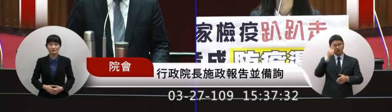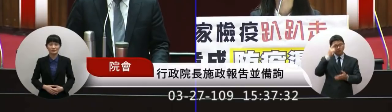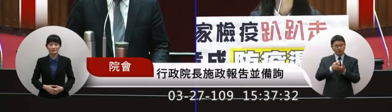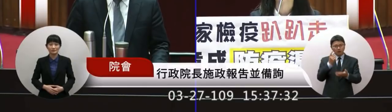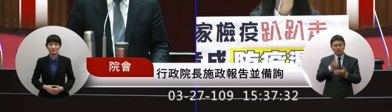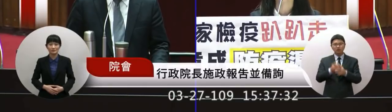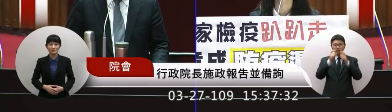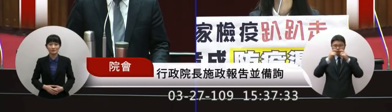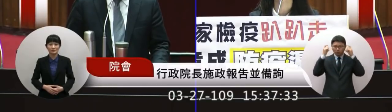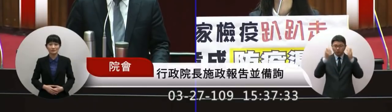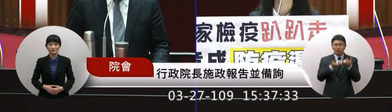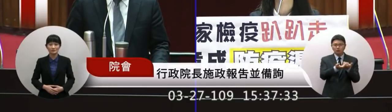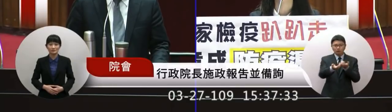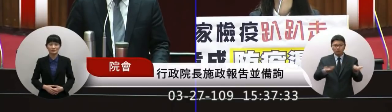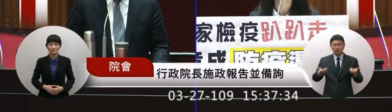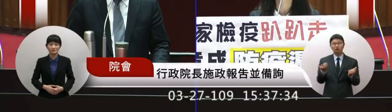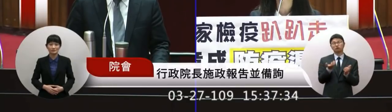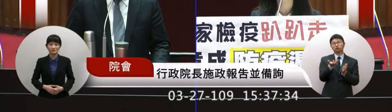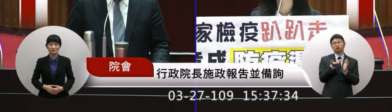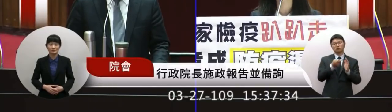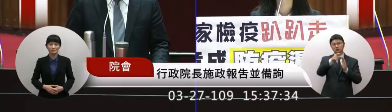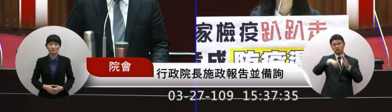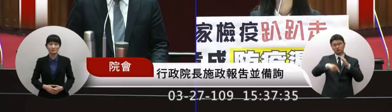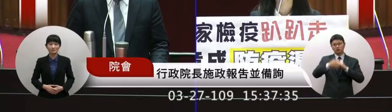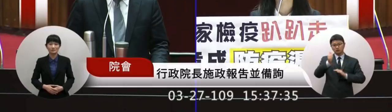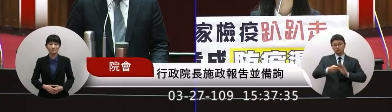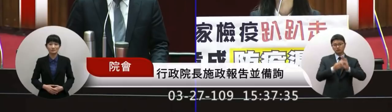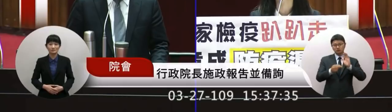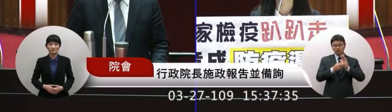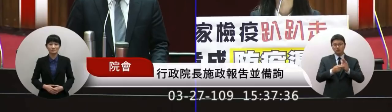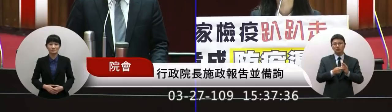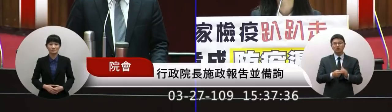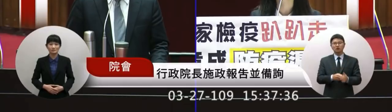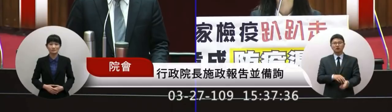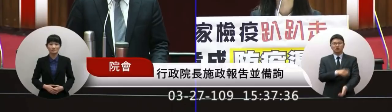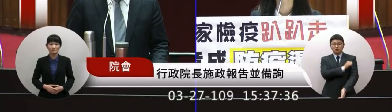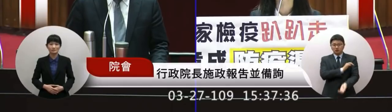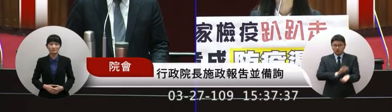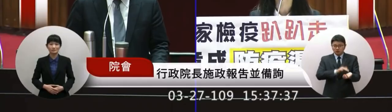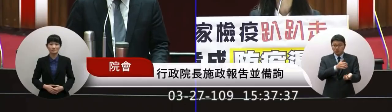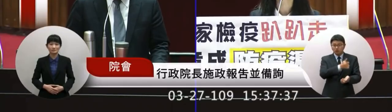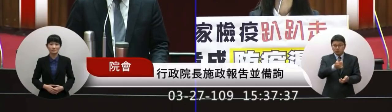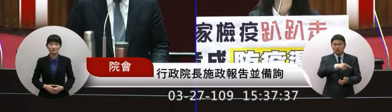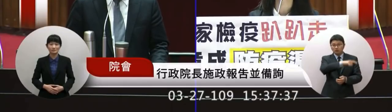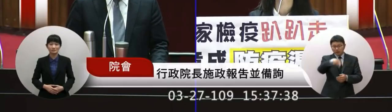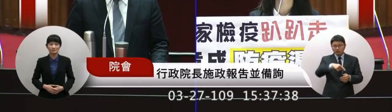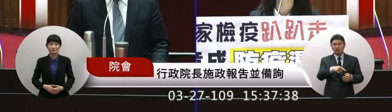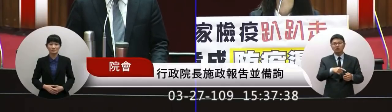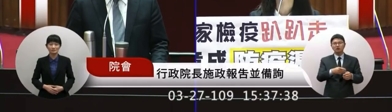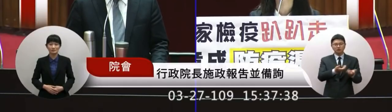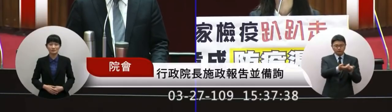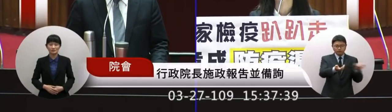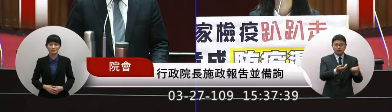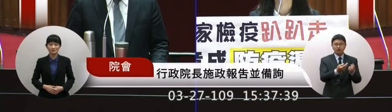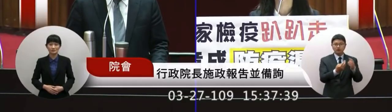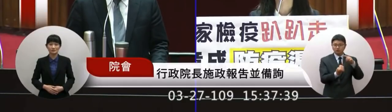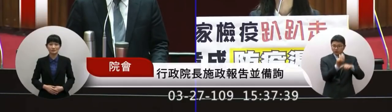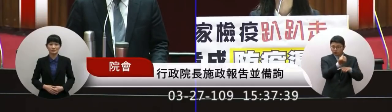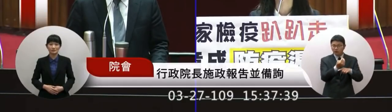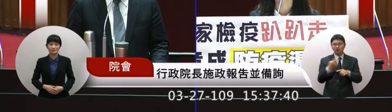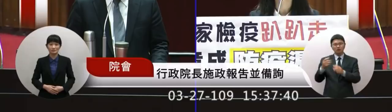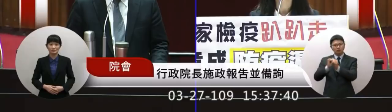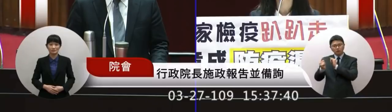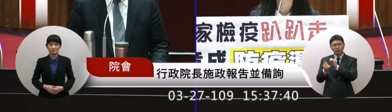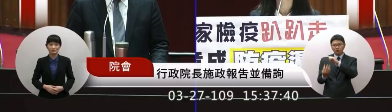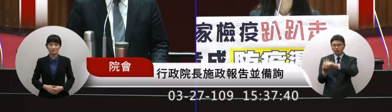所分发的口罩，如院长刚刚所说的，分给第一线的这些所需要的人到底占多少？那其他的部分分配给民众的